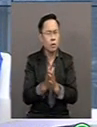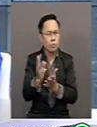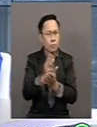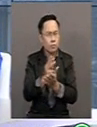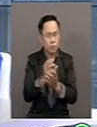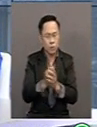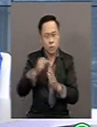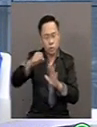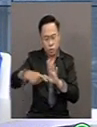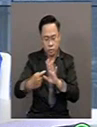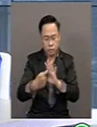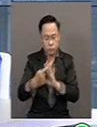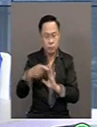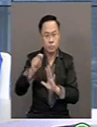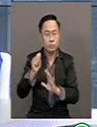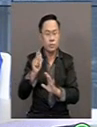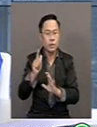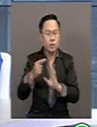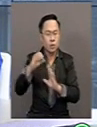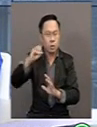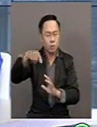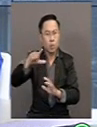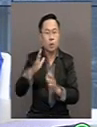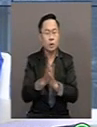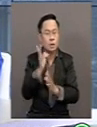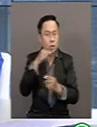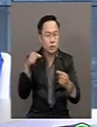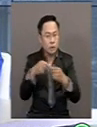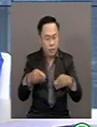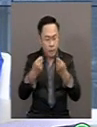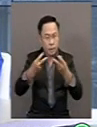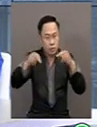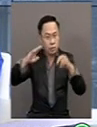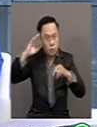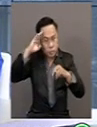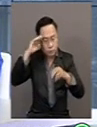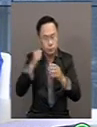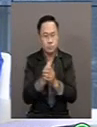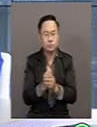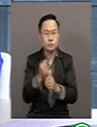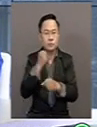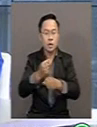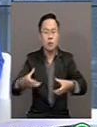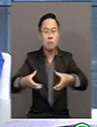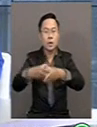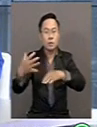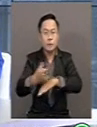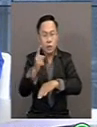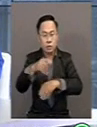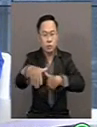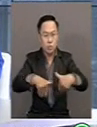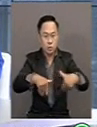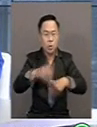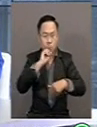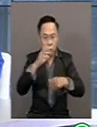ไปสอบถามประชาชนนะครับถึงกระแสข่าวที่มีหลายฝ่ายสนับสนุนให้พลเอกประยุทธ์จันทร์โอชาตั้งพรรคการเมืองปรากฏว่าประชาช